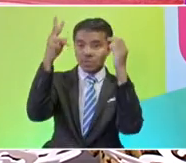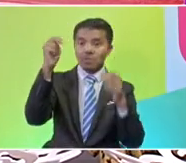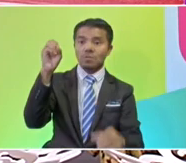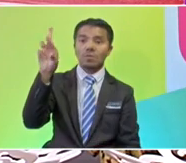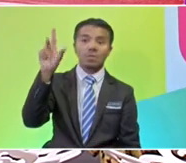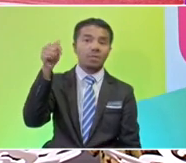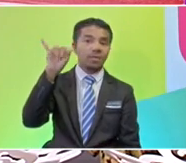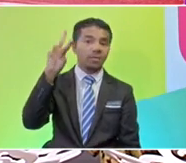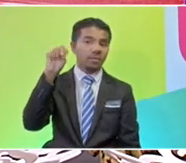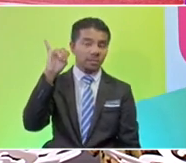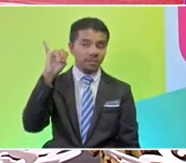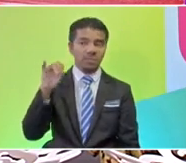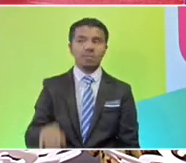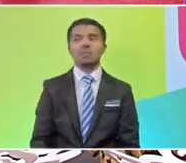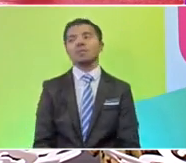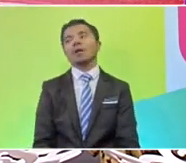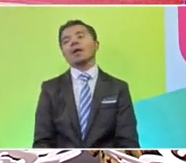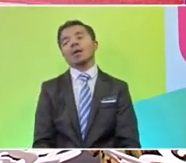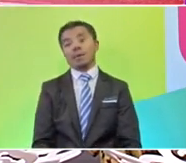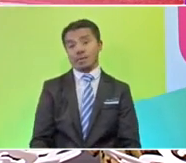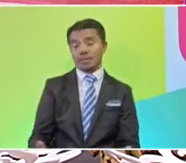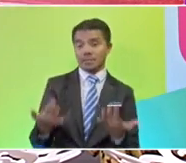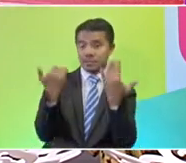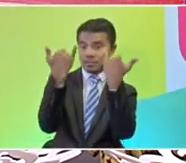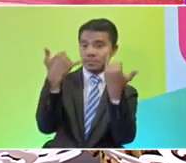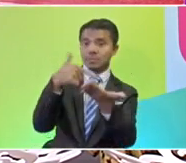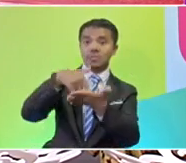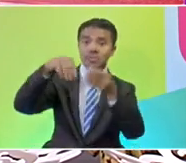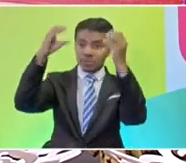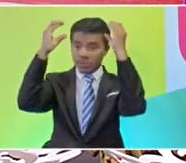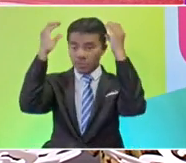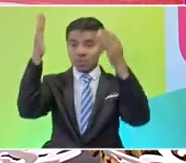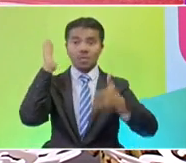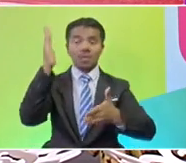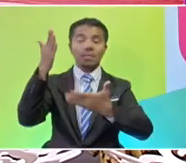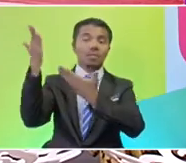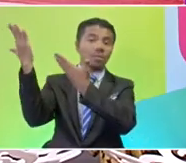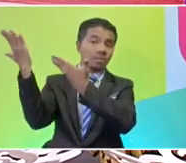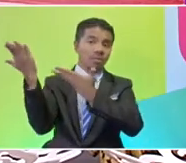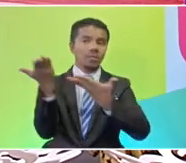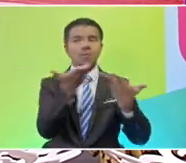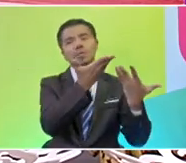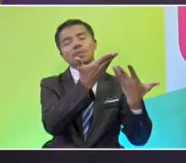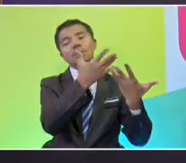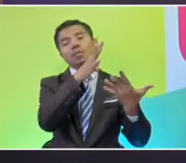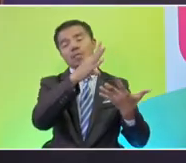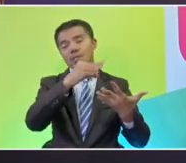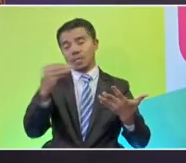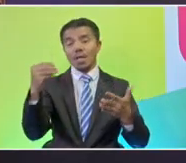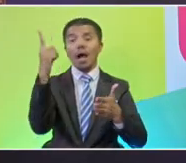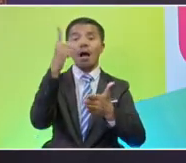sedang bawa kita menyuruh ke tumbuh-tumbuhan dan buah-buahan tidak belajar